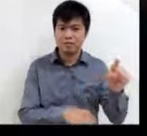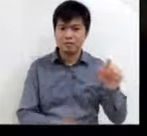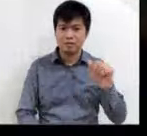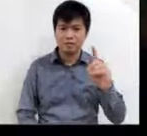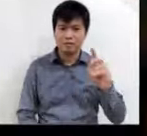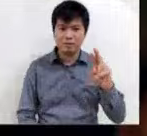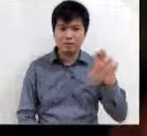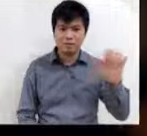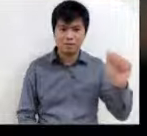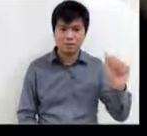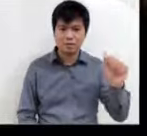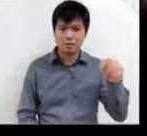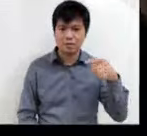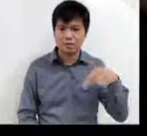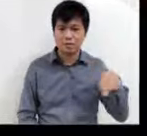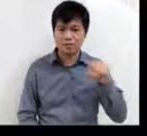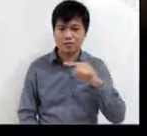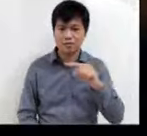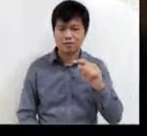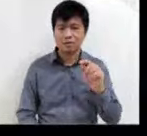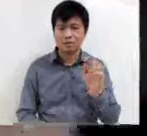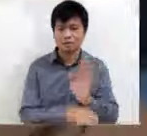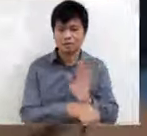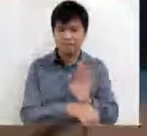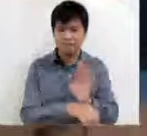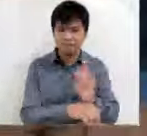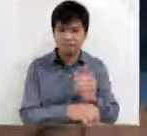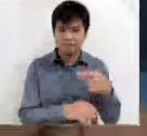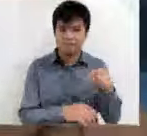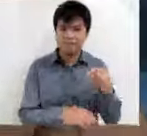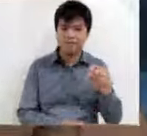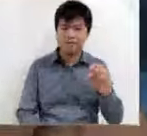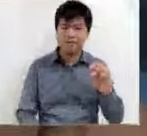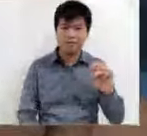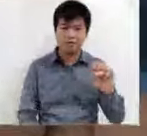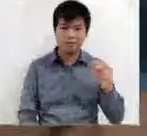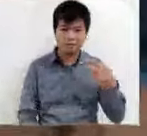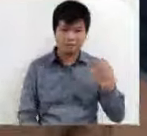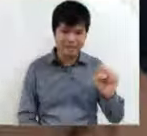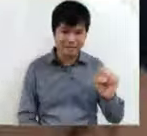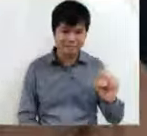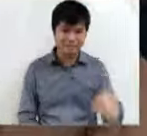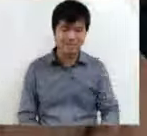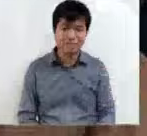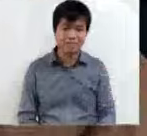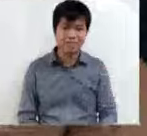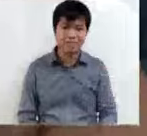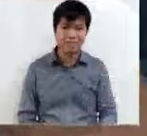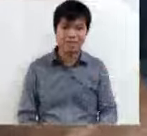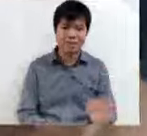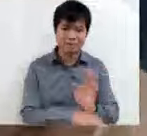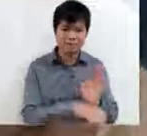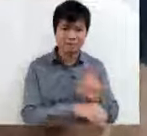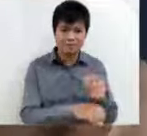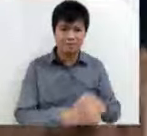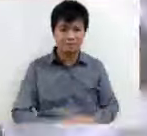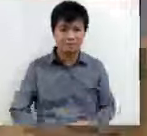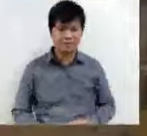Kapatid Dreamscape serye na Senior High. Ako pa nga nauna eh, kaysa sa project.